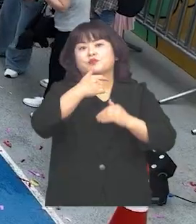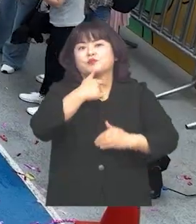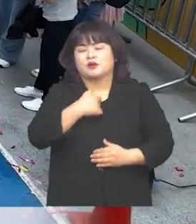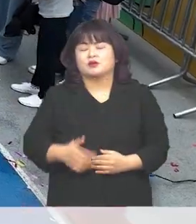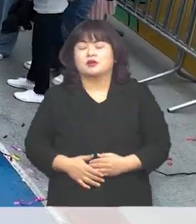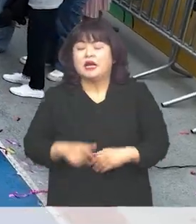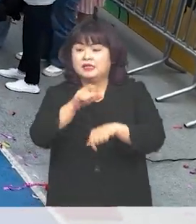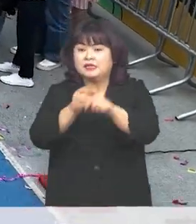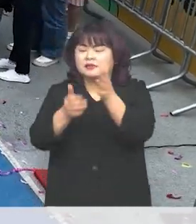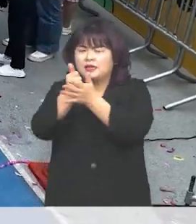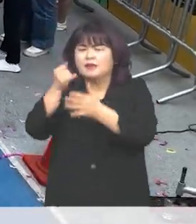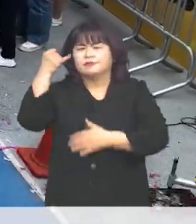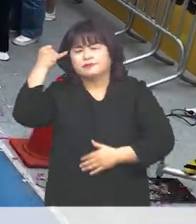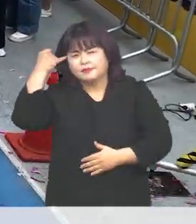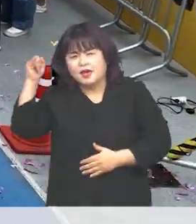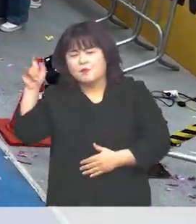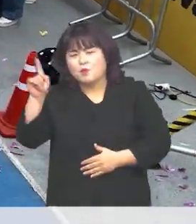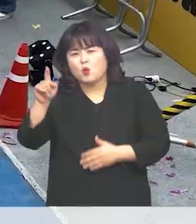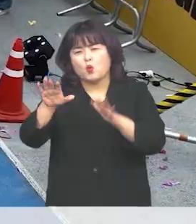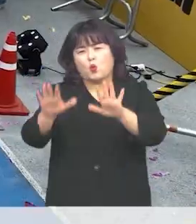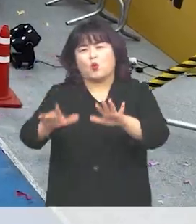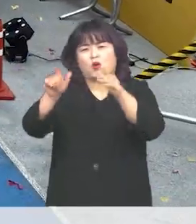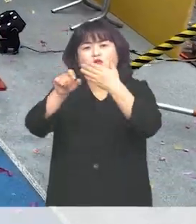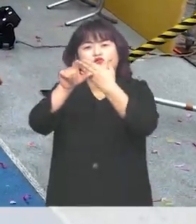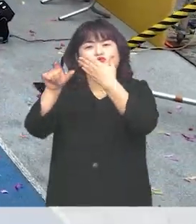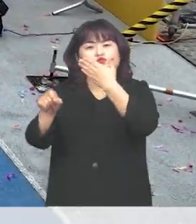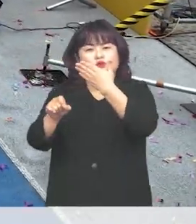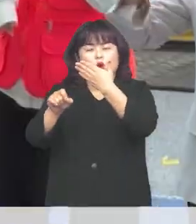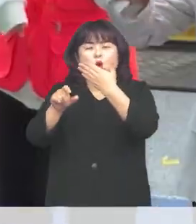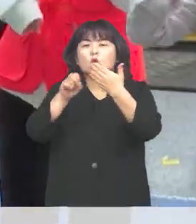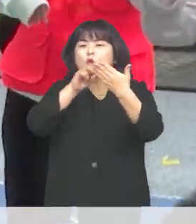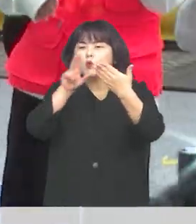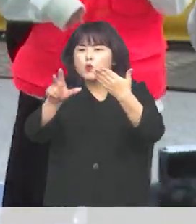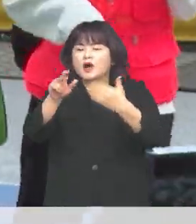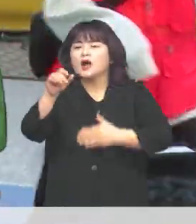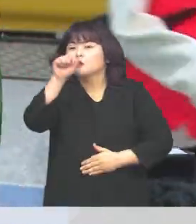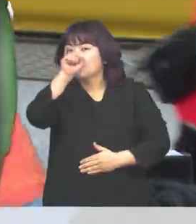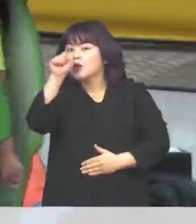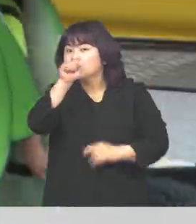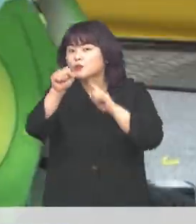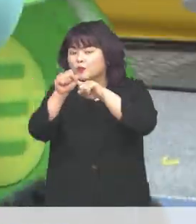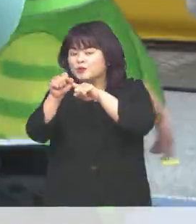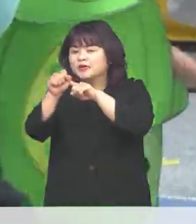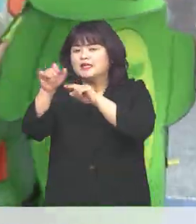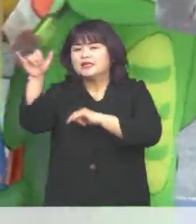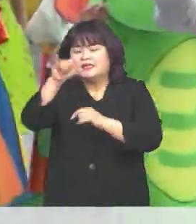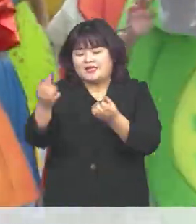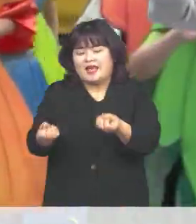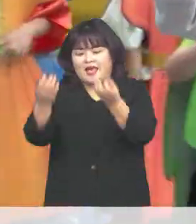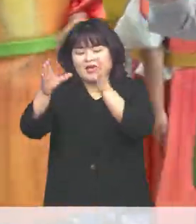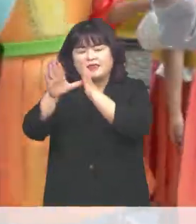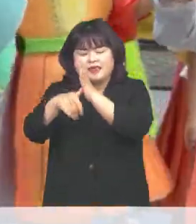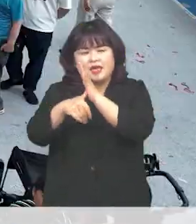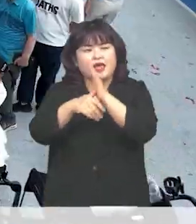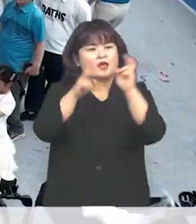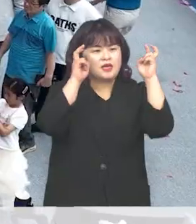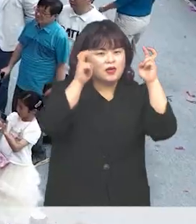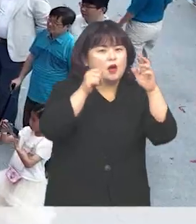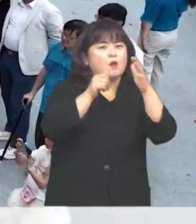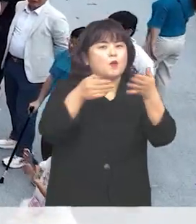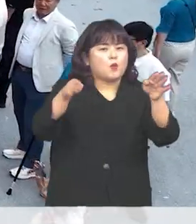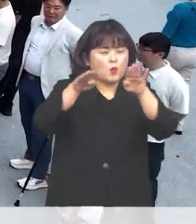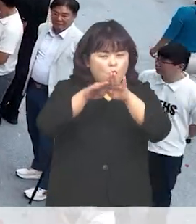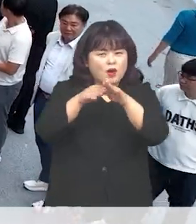추진했습니다. 특히 이 시장의 아이디어로 올해 9월 개최한 대한민국 조아용 캐릭터 페스티벌에선 용인의 기업과